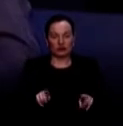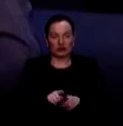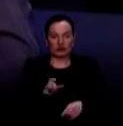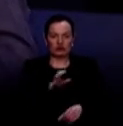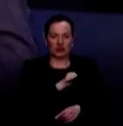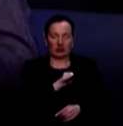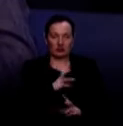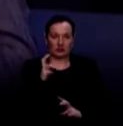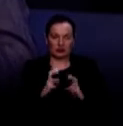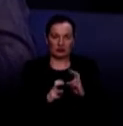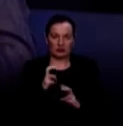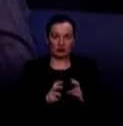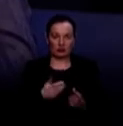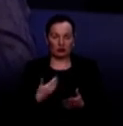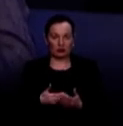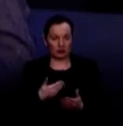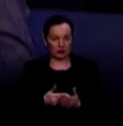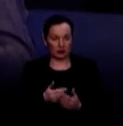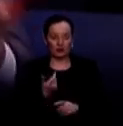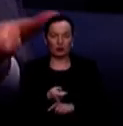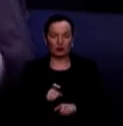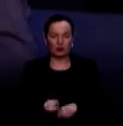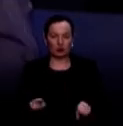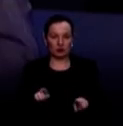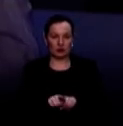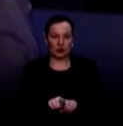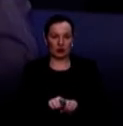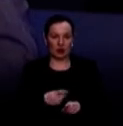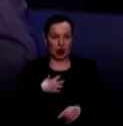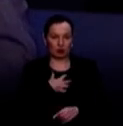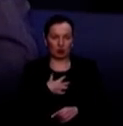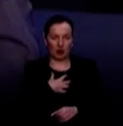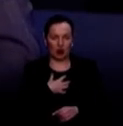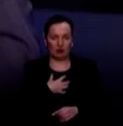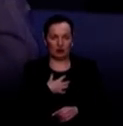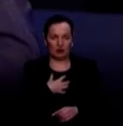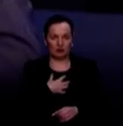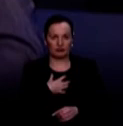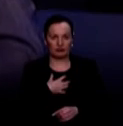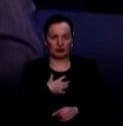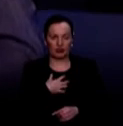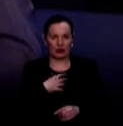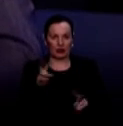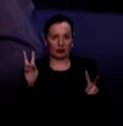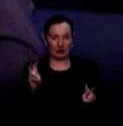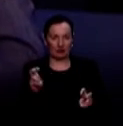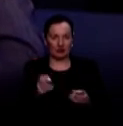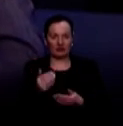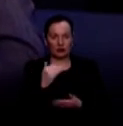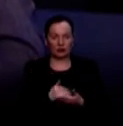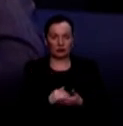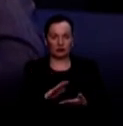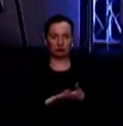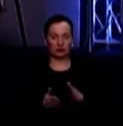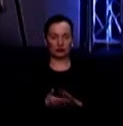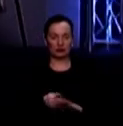збагачувальний завод, наприклад. Дуже така актуальна тема, виходячи навіть із тої позиції президента Зеленського, яка